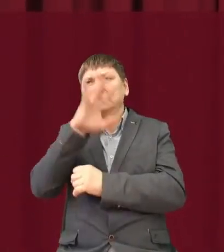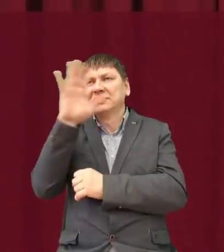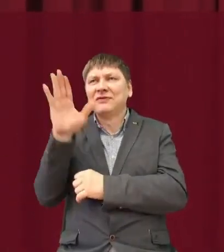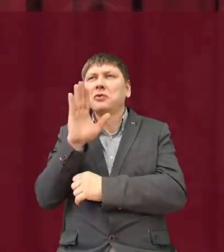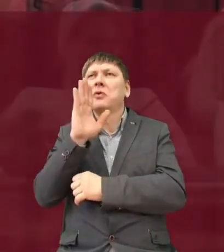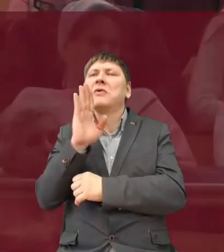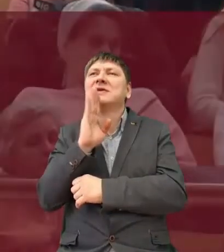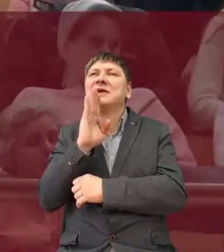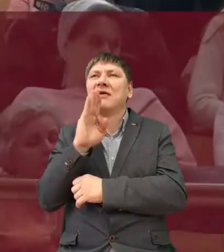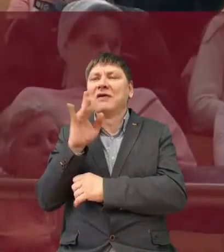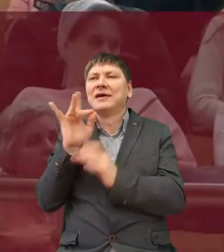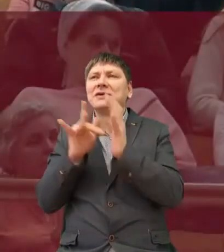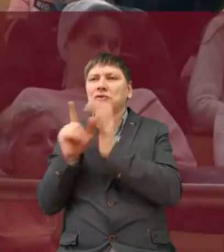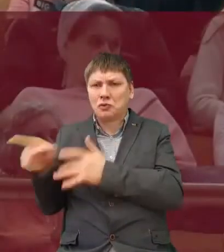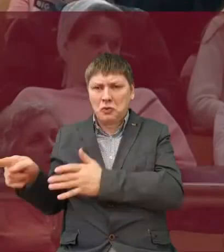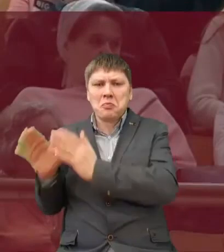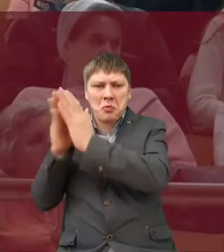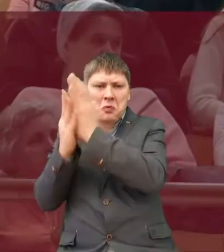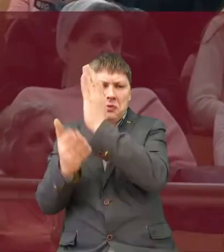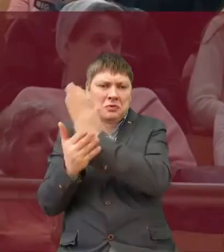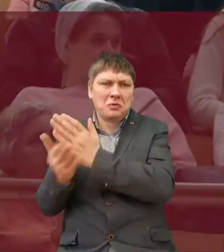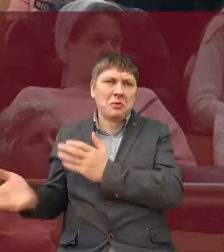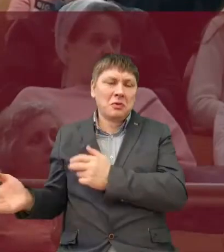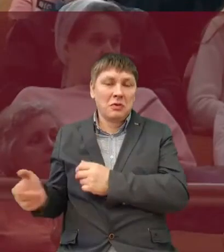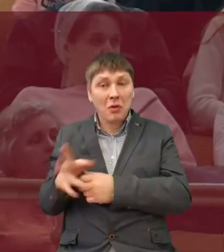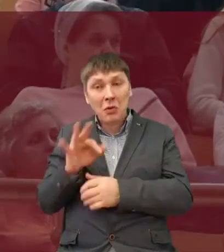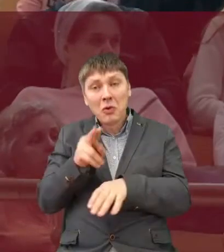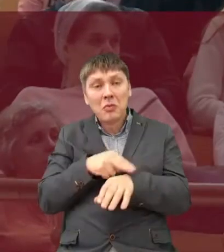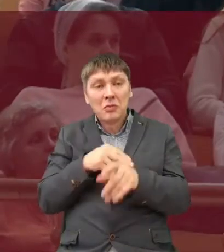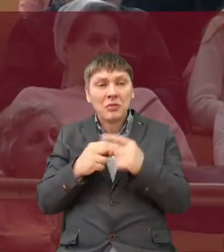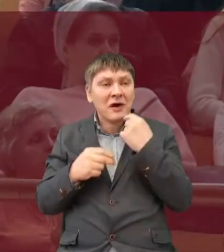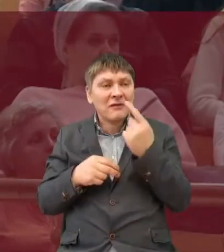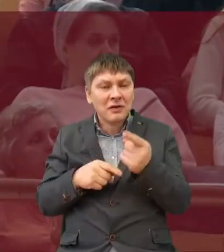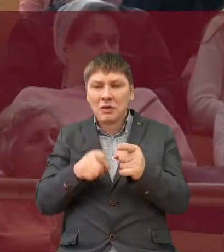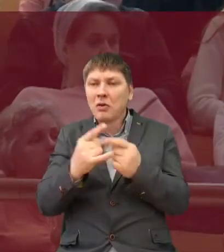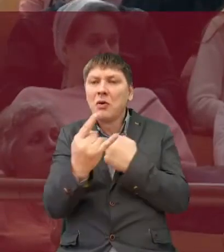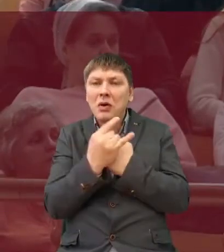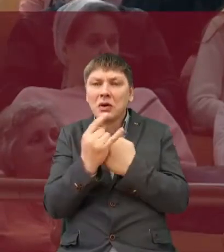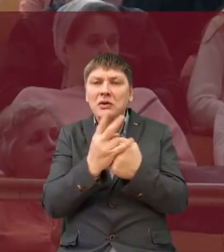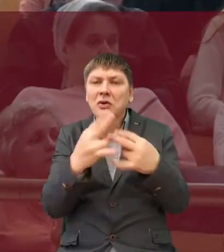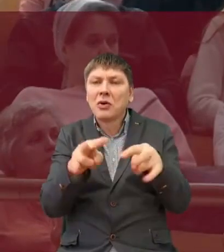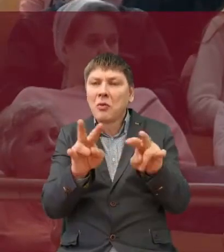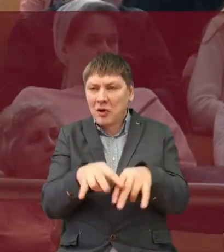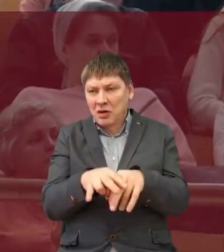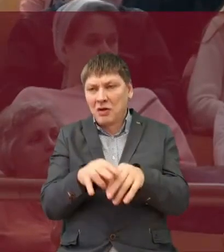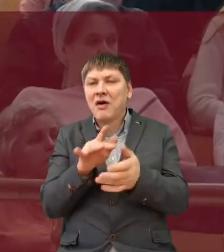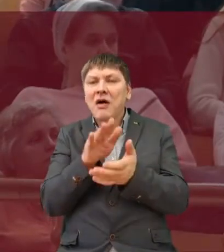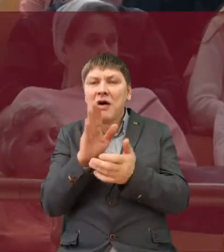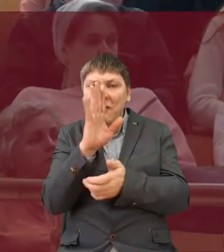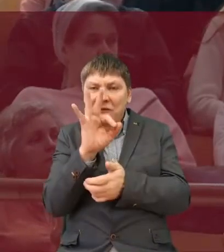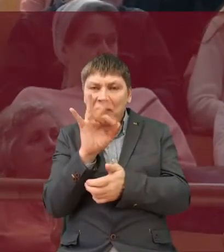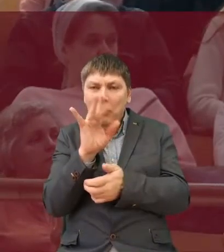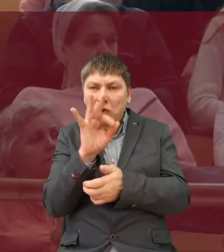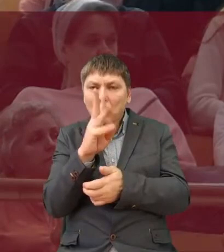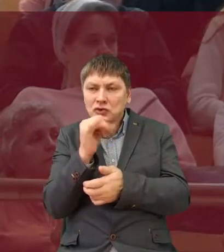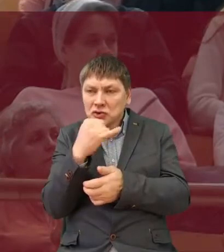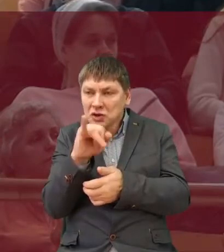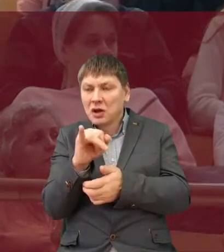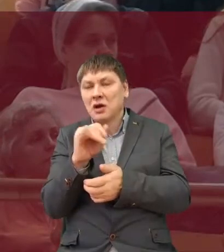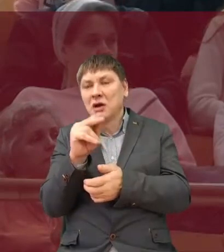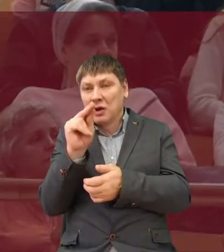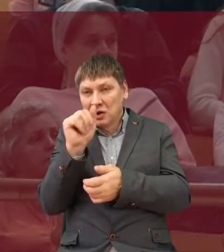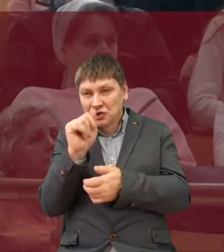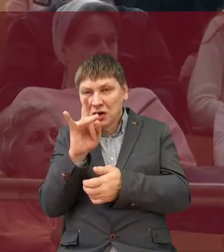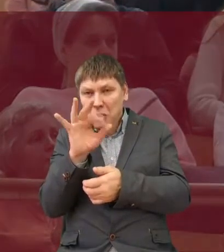святой деве Иисусу и Кому угодно но Библия говорит Не обманывайтесь ворожей Чародеи